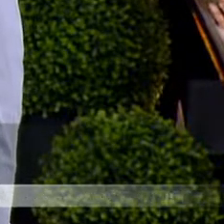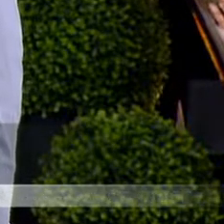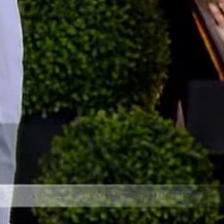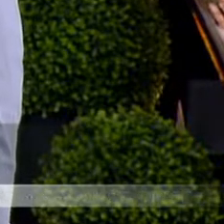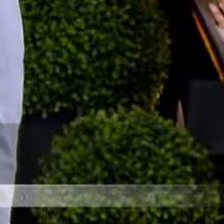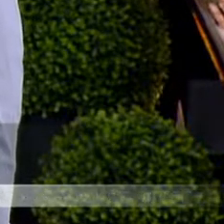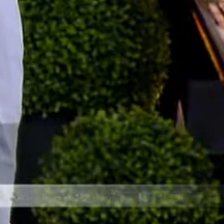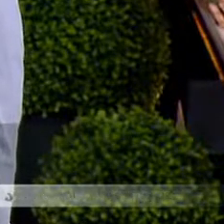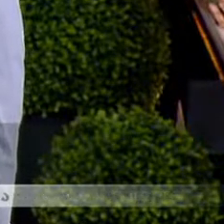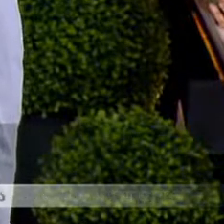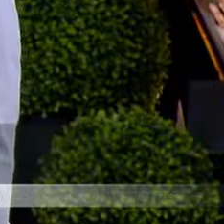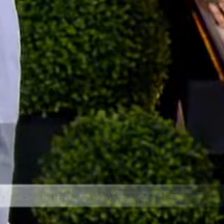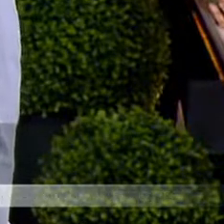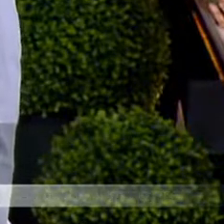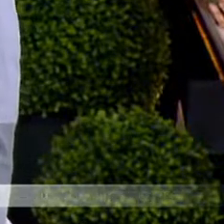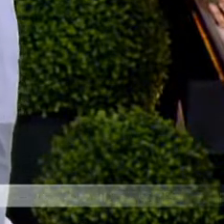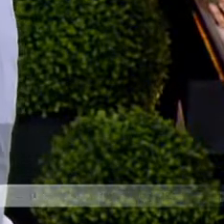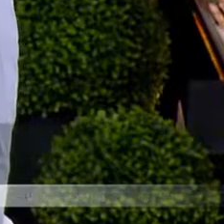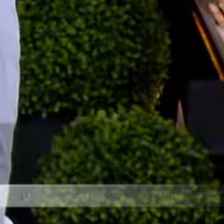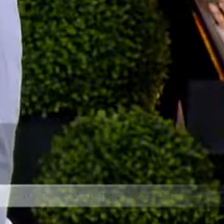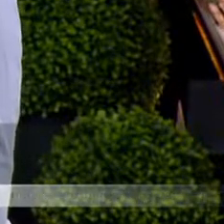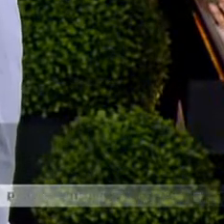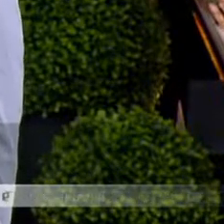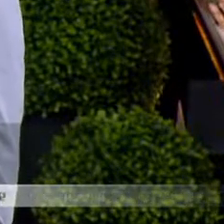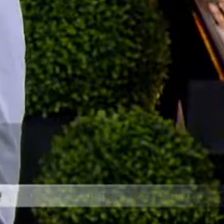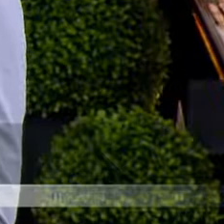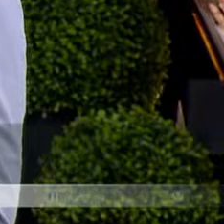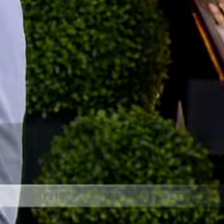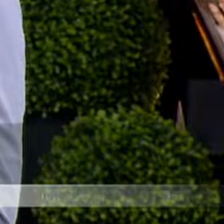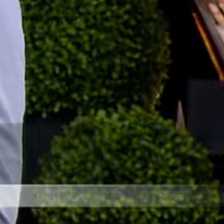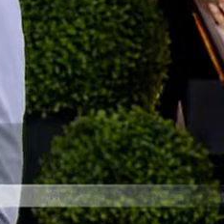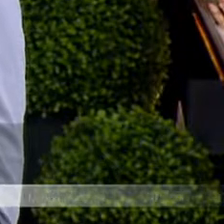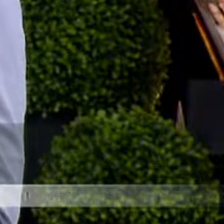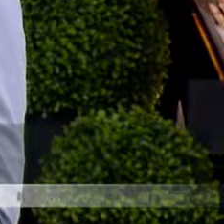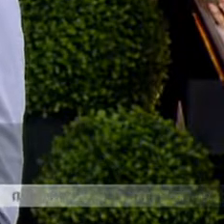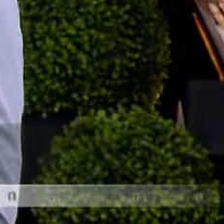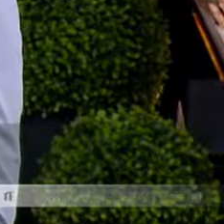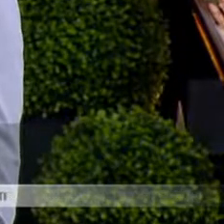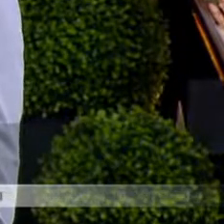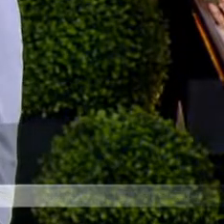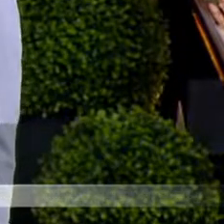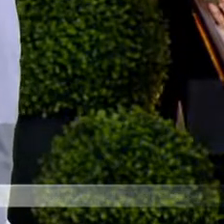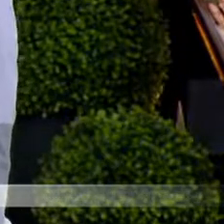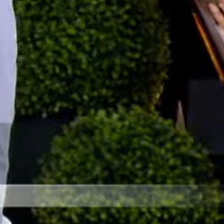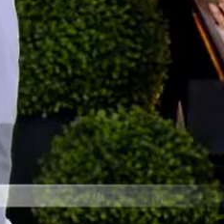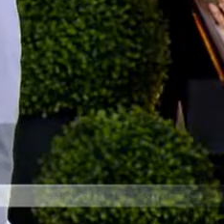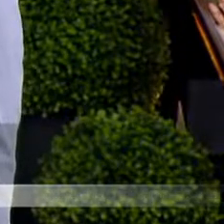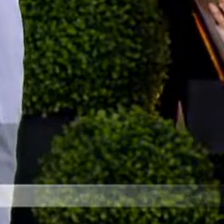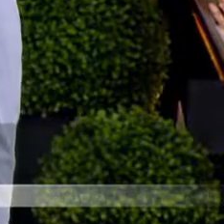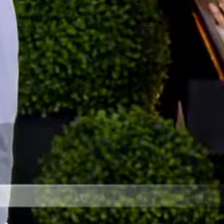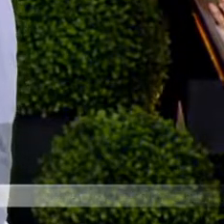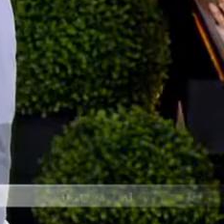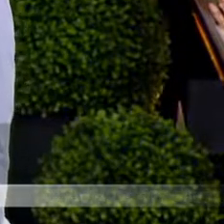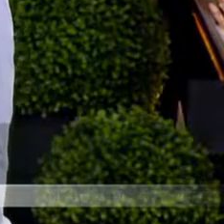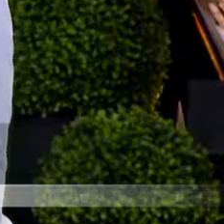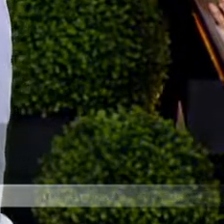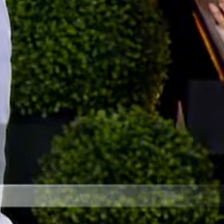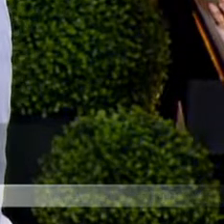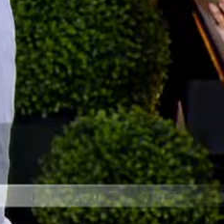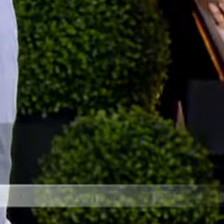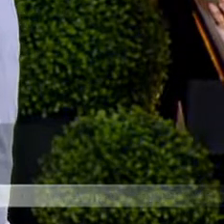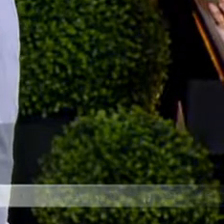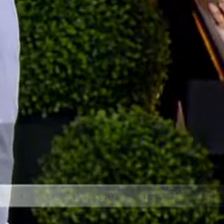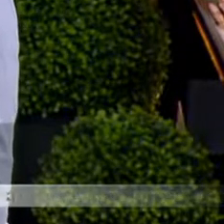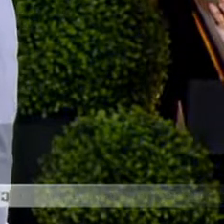ახლონათესაობა და მათ შორის ხშირად იქნებოდა ოჯახები. შესაბამისად, ეს ამიტომ გავრცელდა. თუმცა მეცნიერული ახსნა რა, რატომ ის და მეც სამეფო ოჯახის